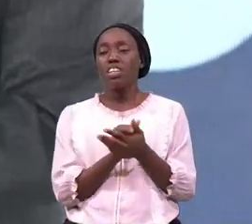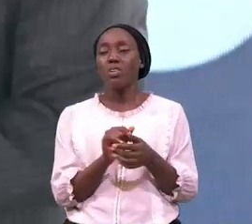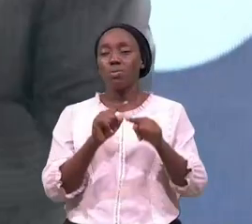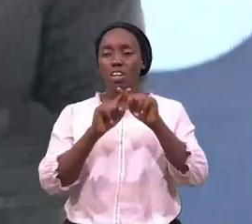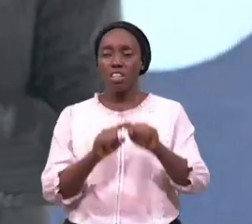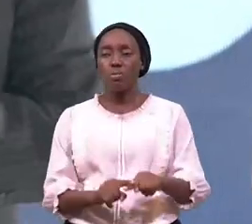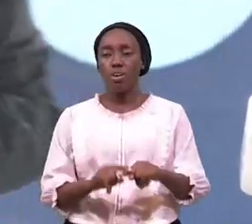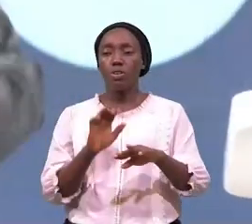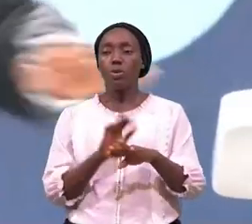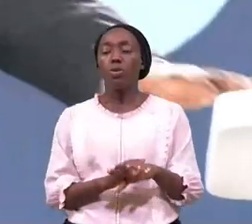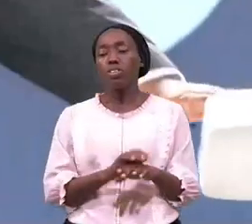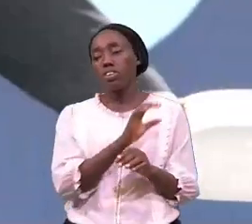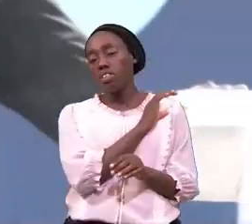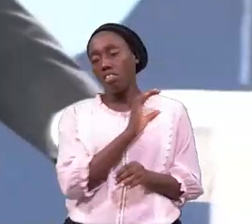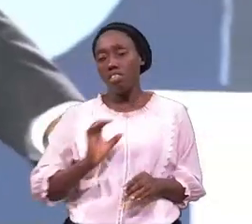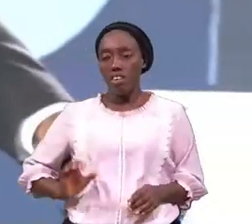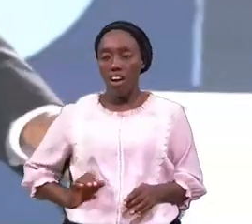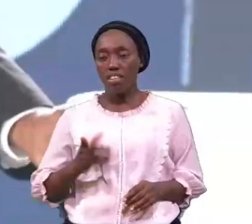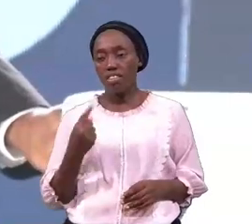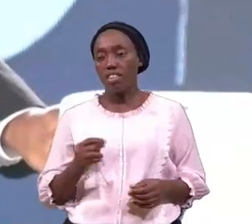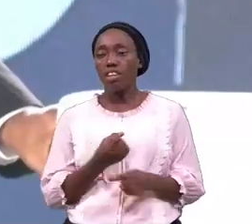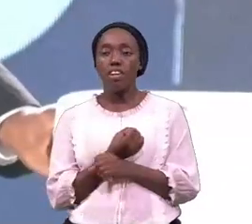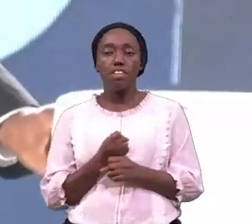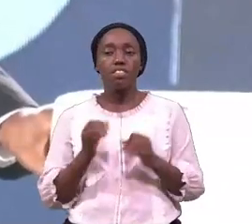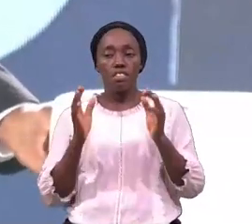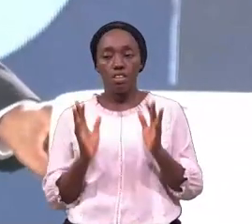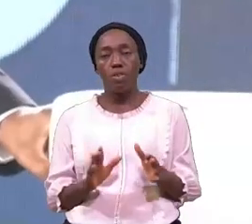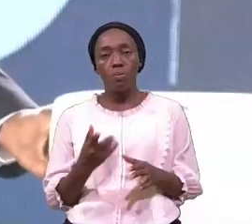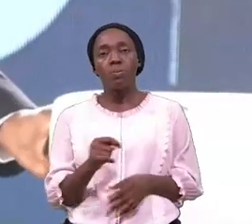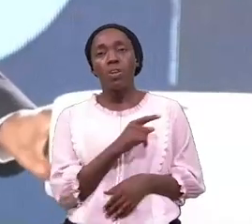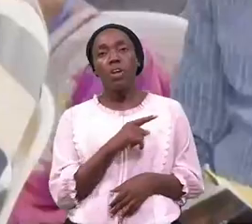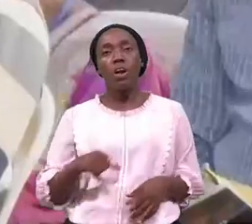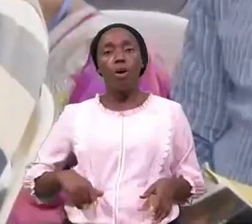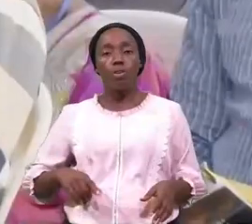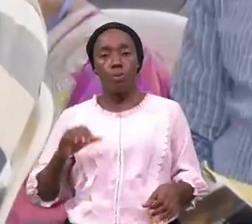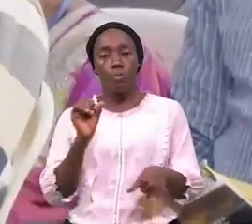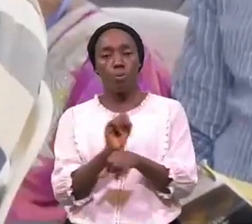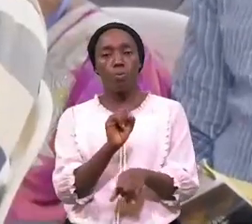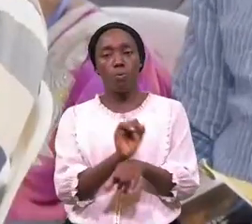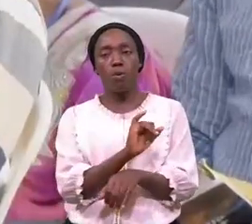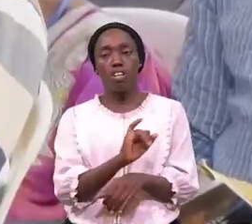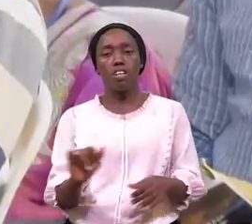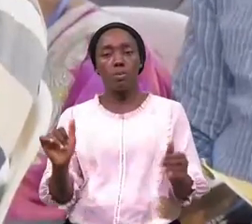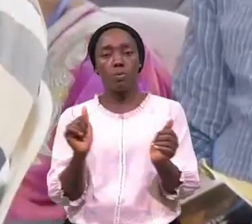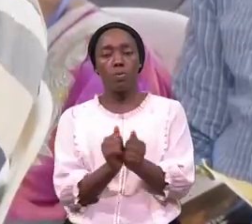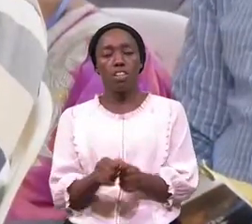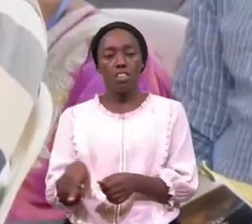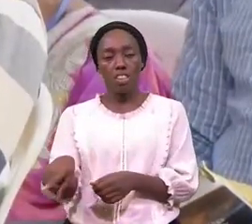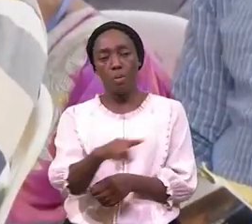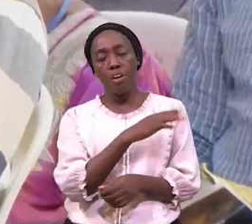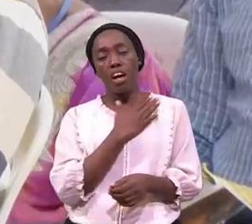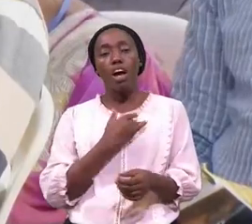pour qu'ils puissent s'appuyer sur Christ le Sauveur, le Seigneur travaille avec eux.